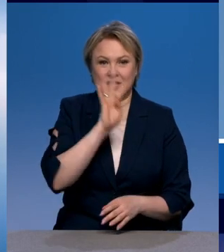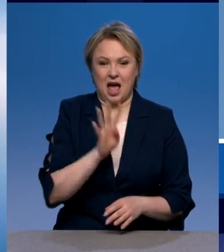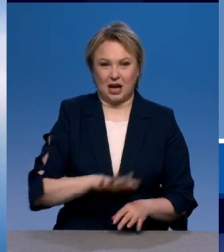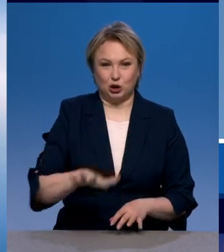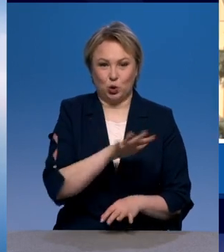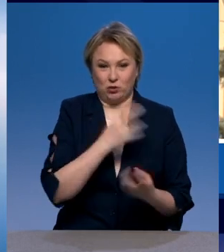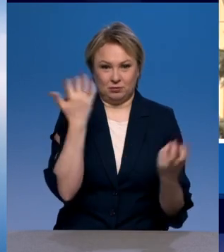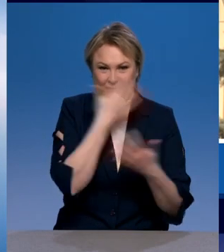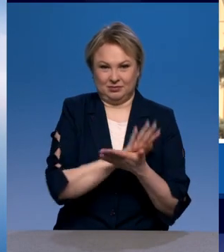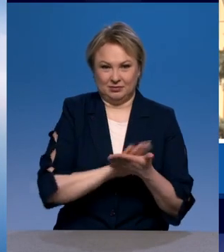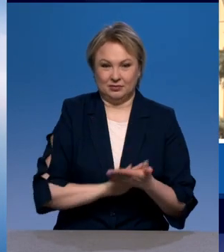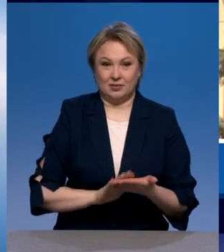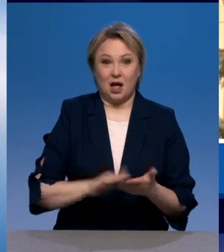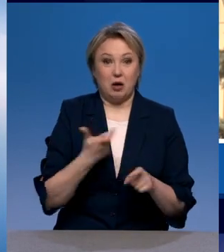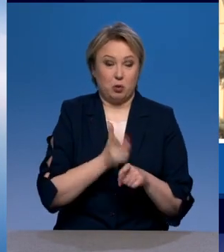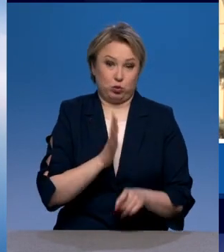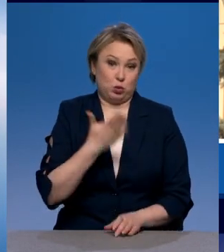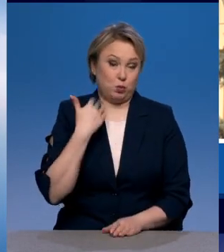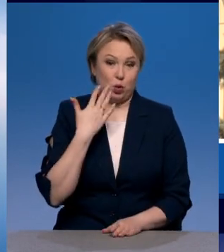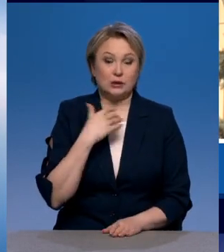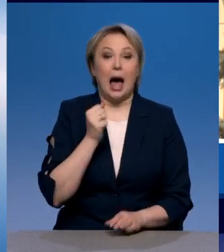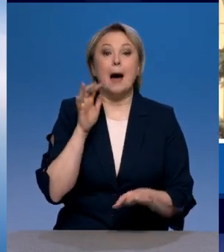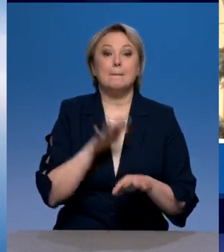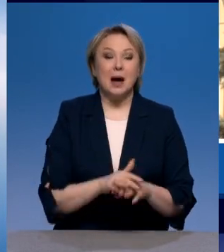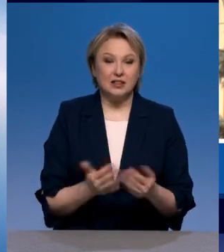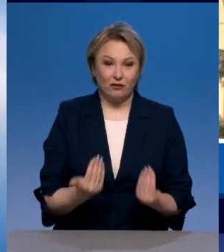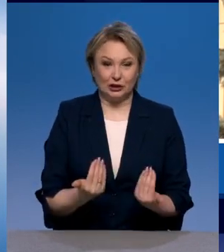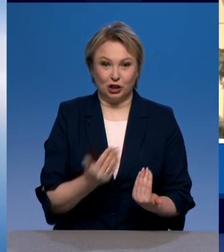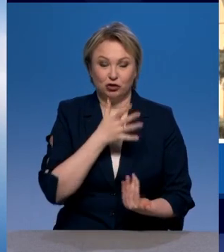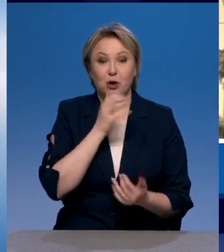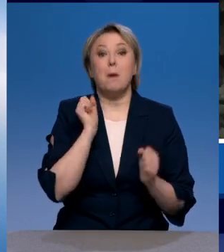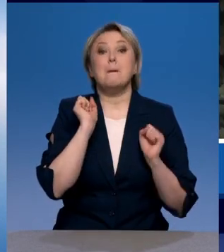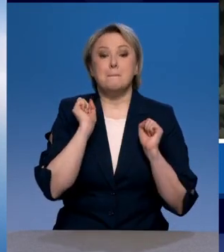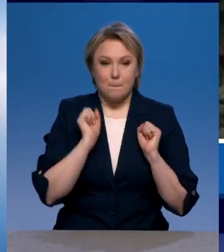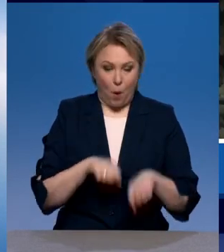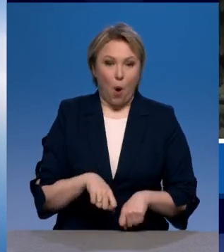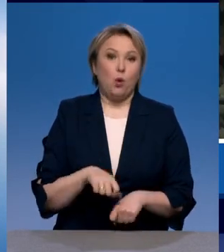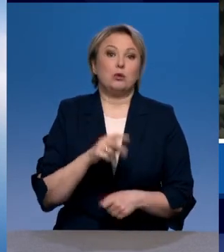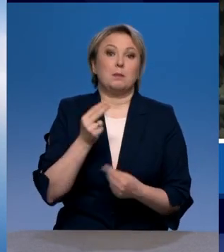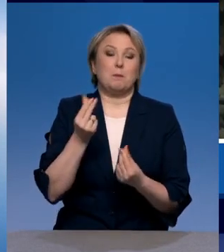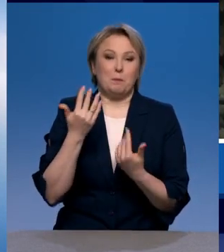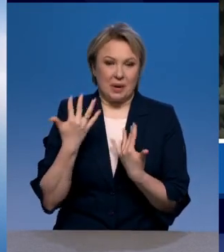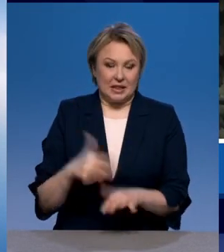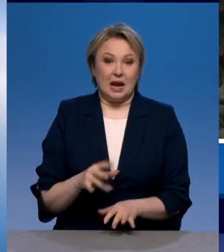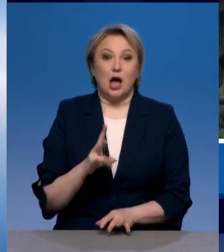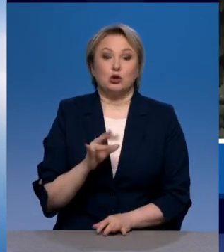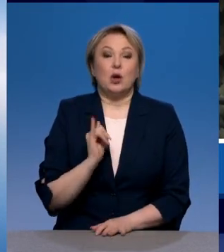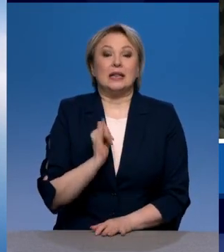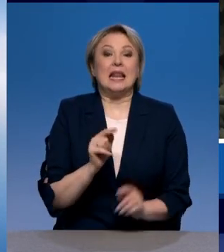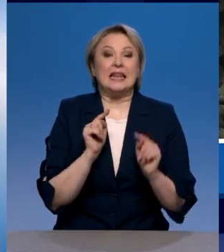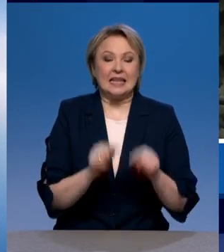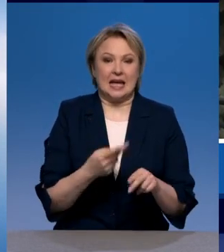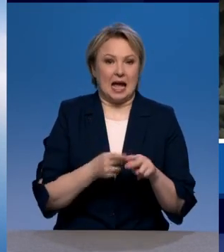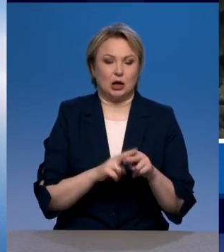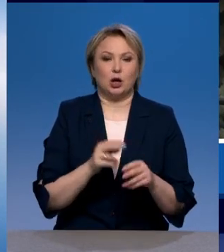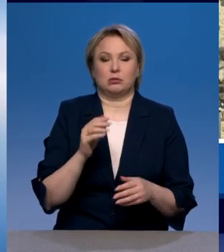А банки, ну, в настоящее время, мне кажется, могут и потерять, но при этом явно для них эта ситуация не